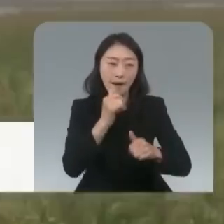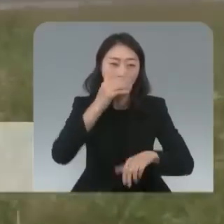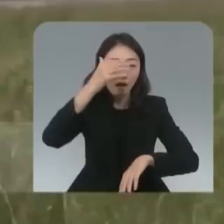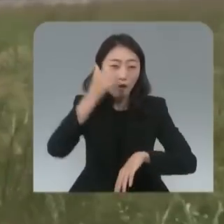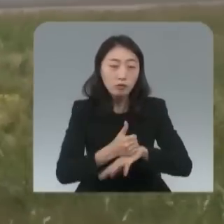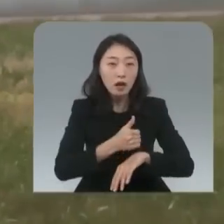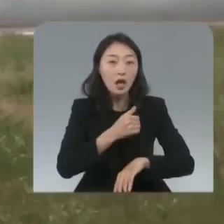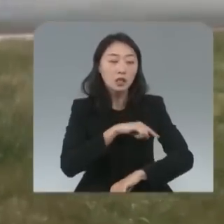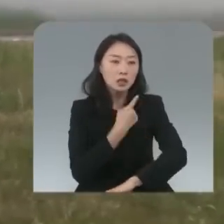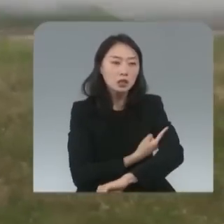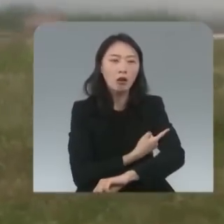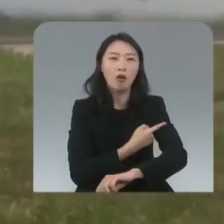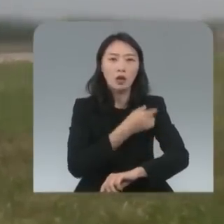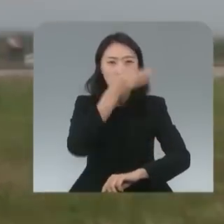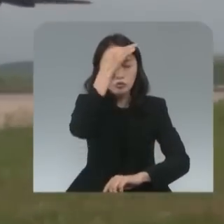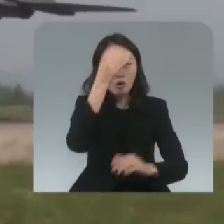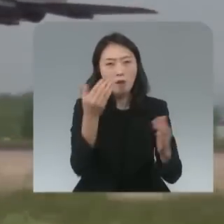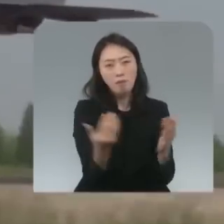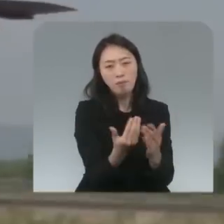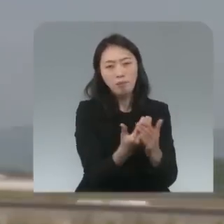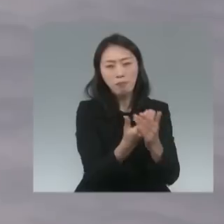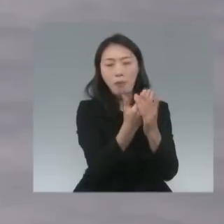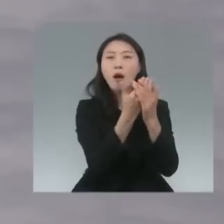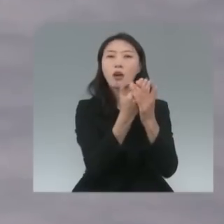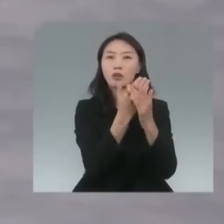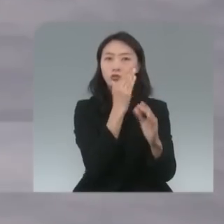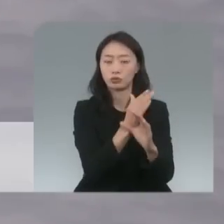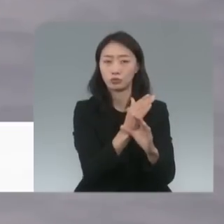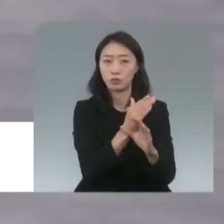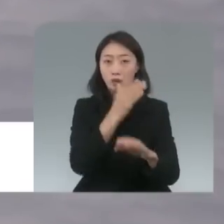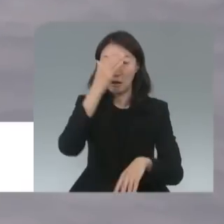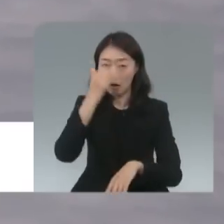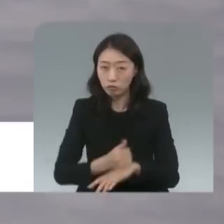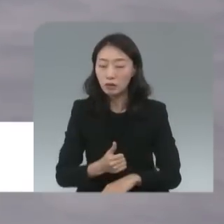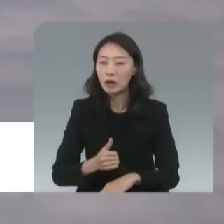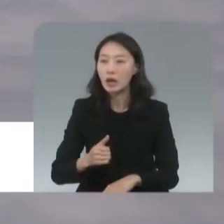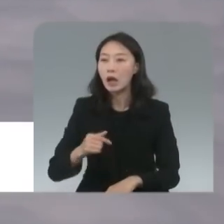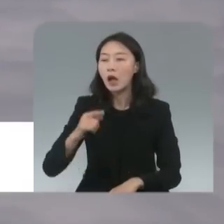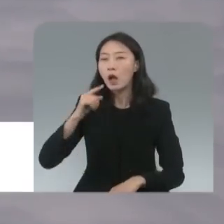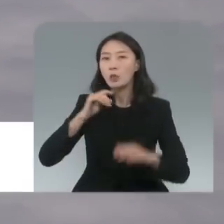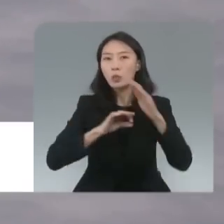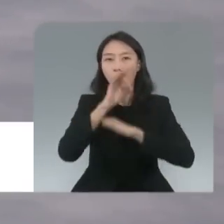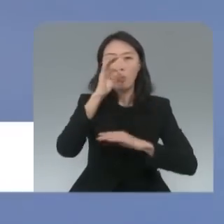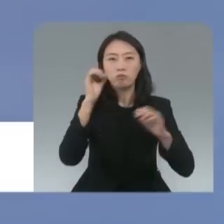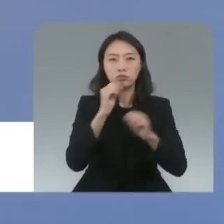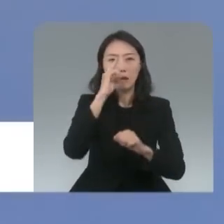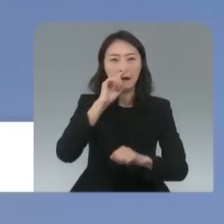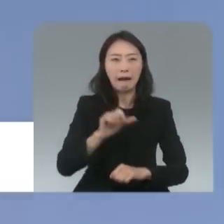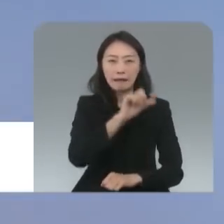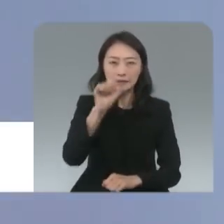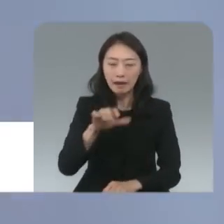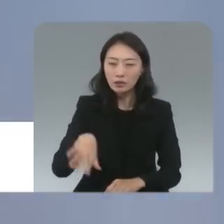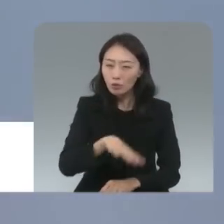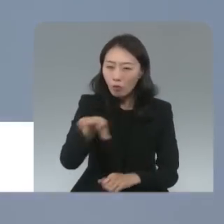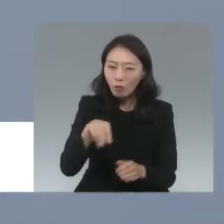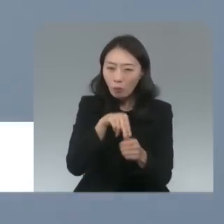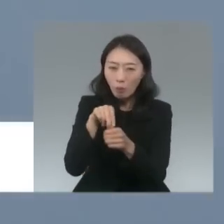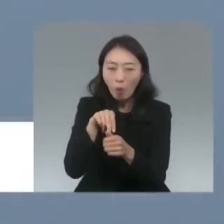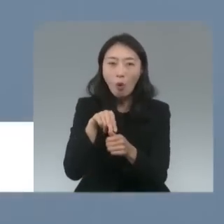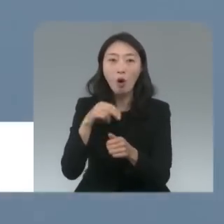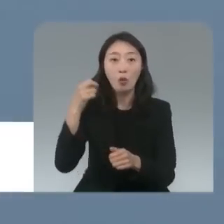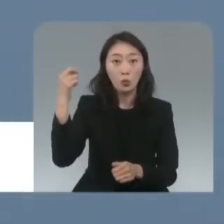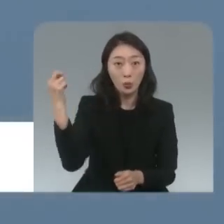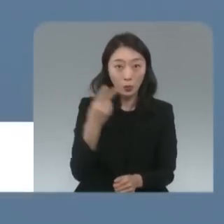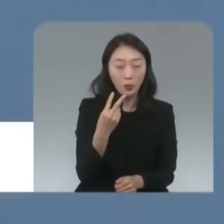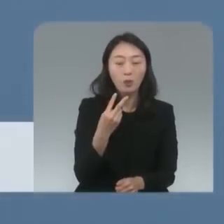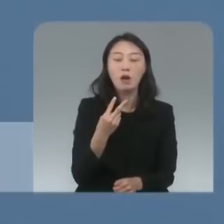겁니다. 미국은 이에 상응하는 조치로 동북아 지역의 정보 수집 능력은 물론 군사 대비 태세 역시 강화하겠다는